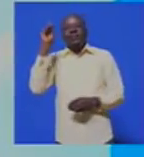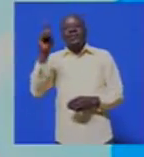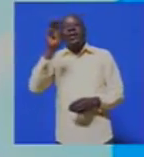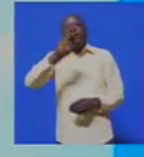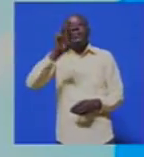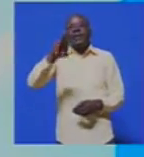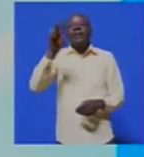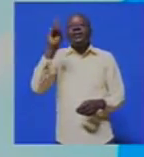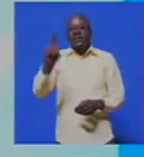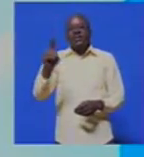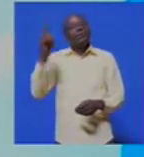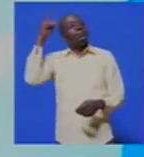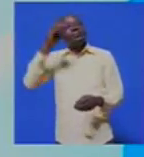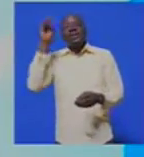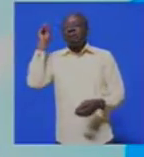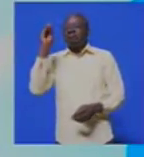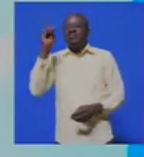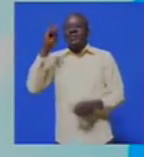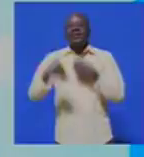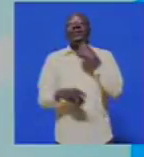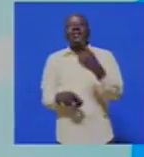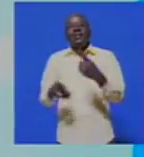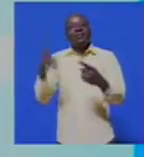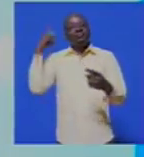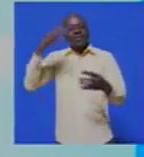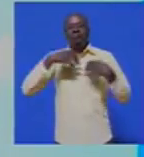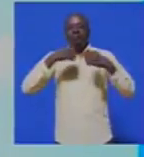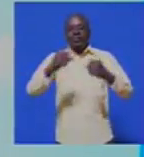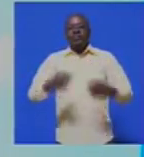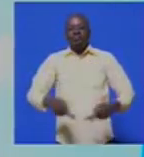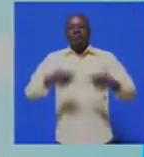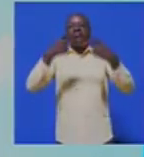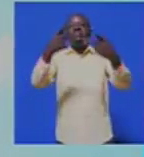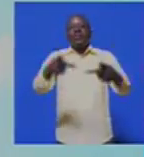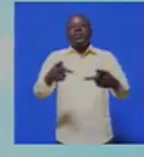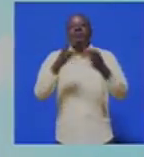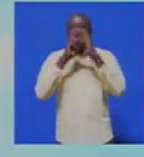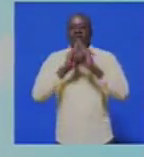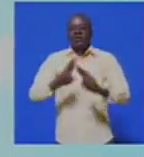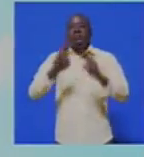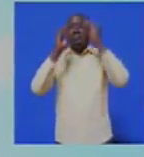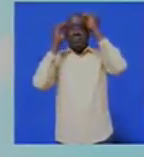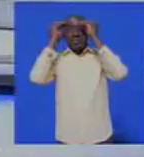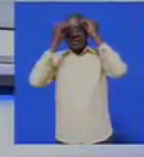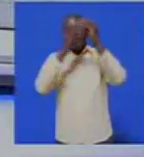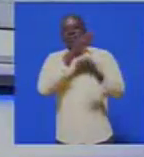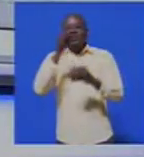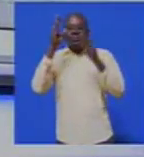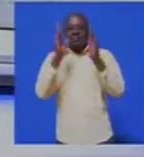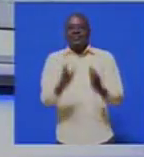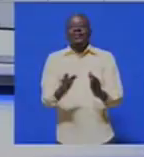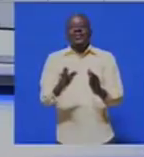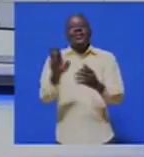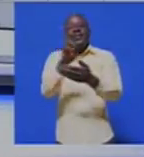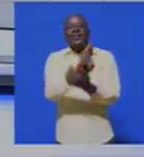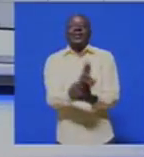de la social-démocratie et voudrait être une force de proposition en réponse aux préoccupations des burkinabés. Yacouba Gamene